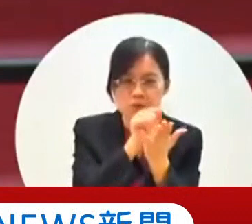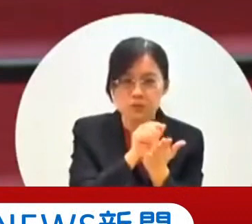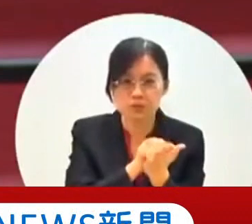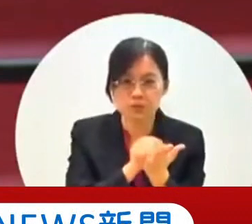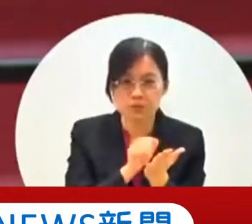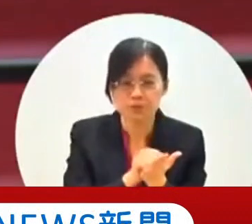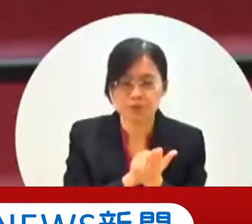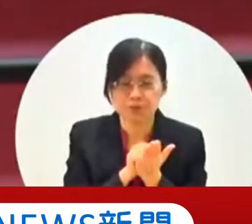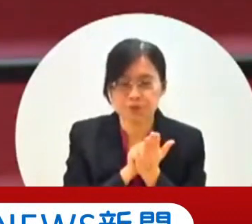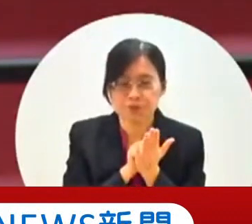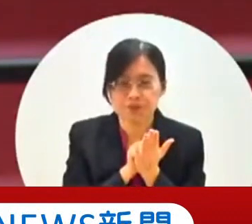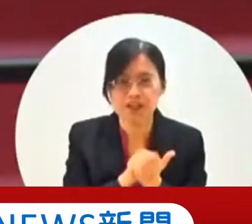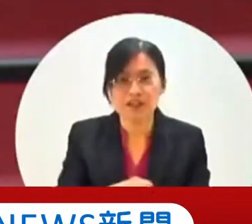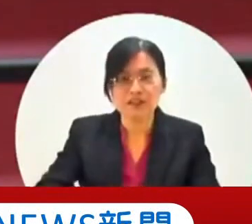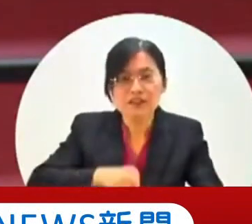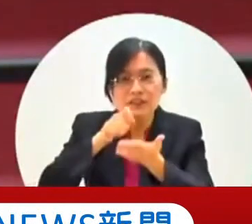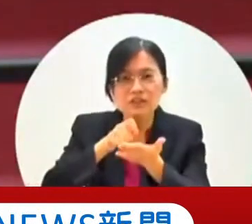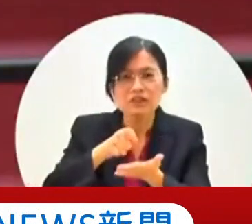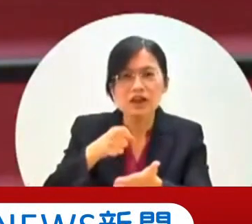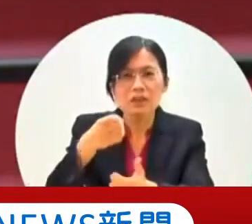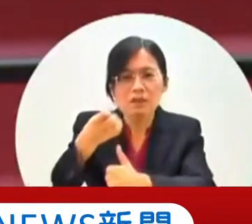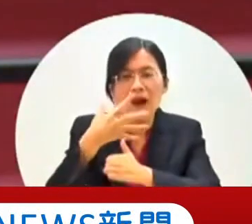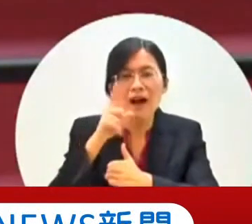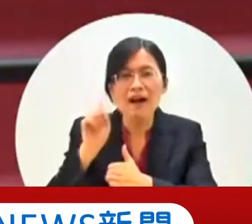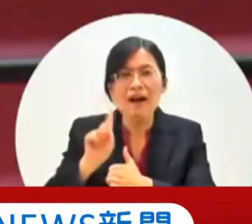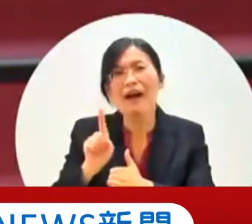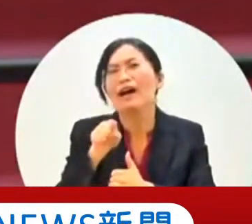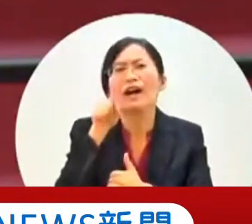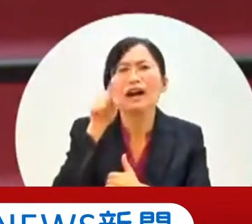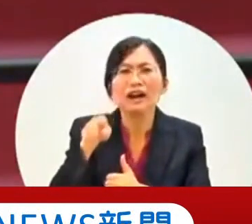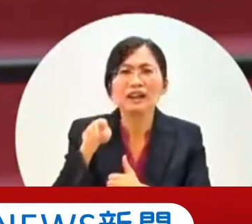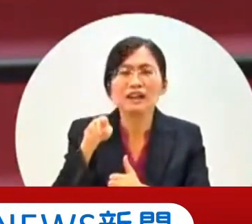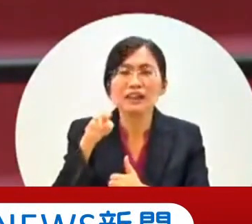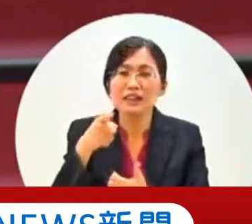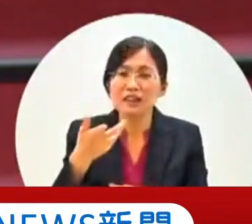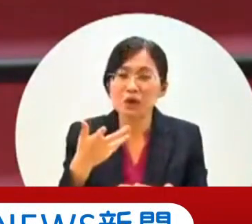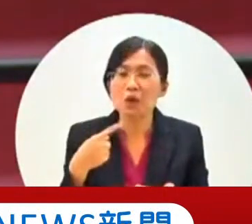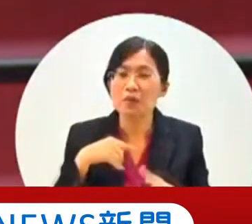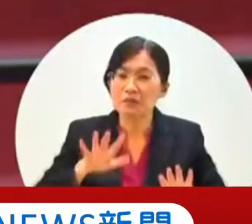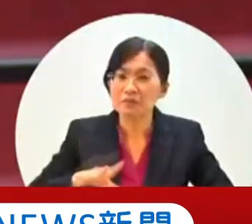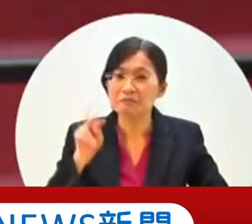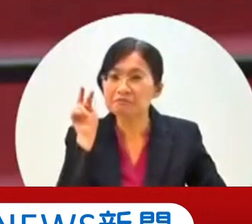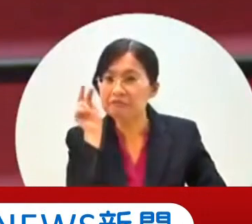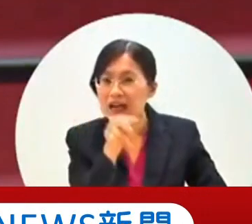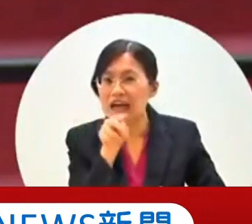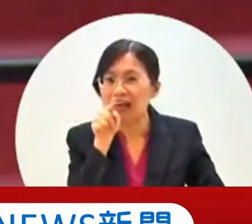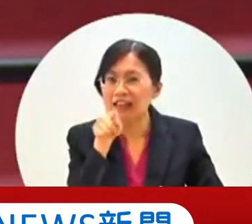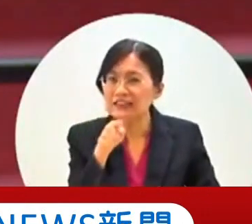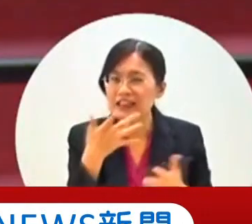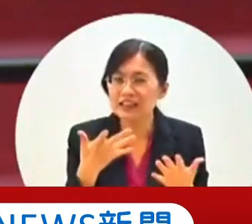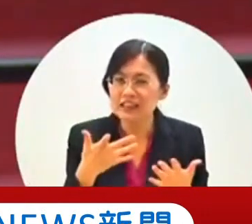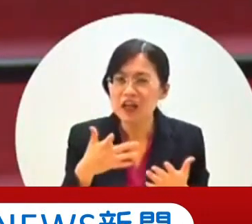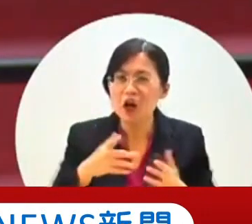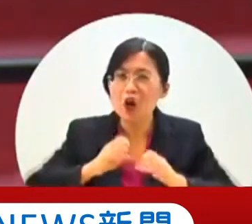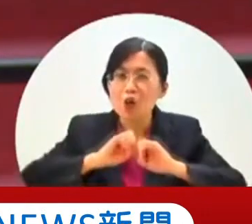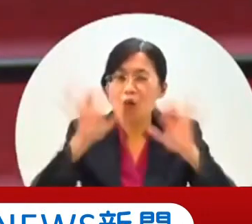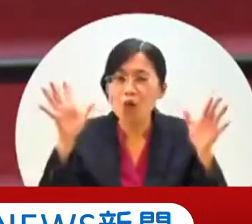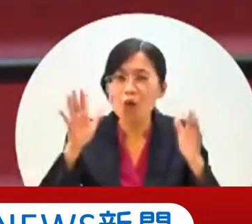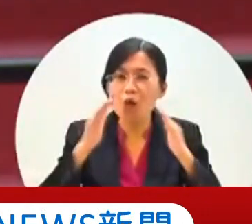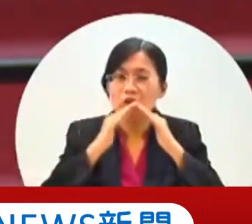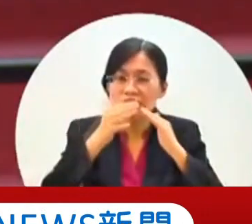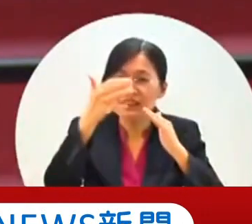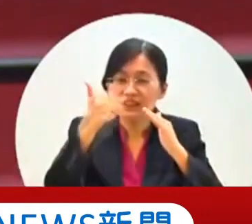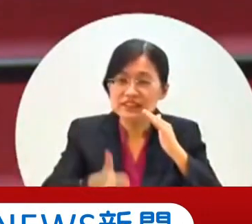好的建议。我们来看看它应该怎么样去呼吁陈其迈市长 跟我们的当